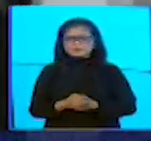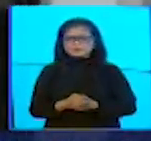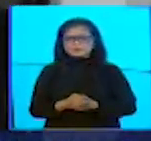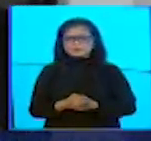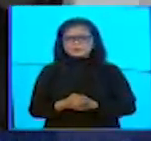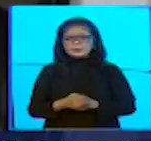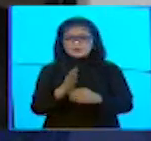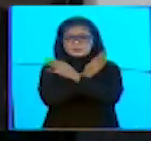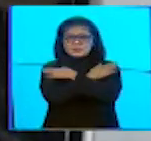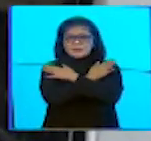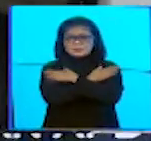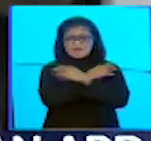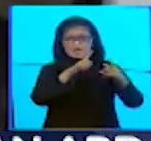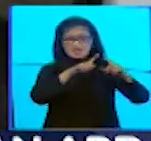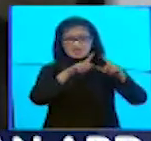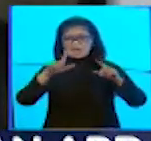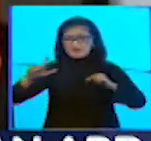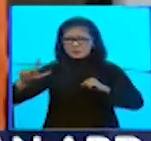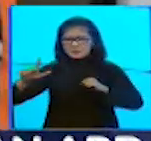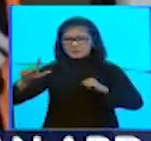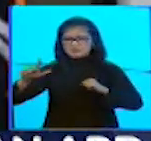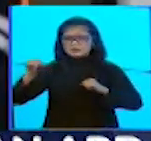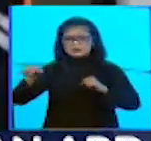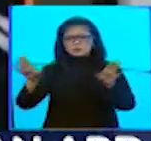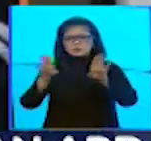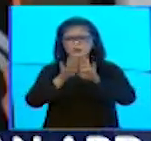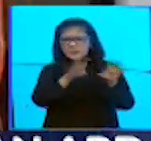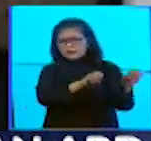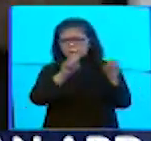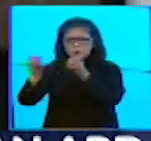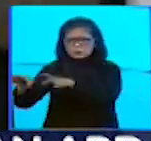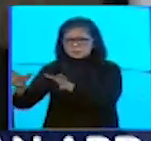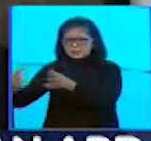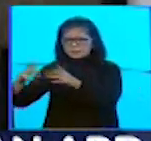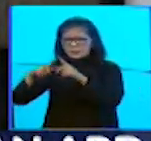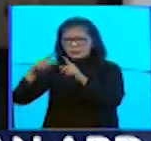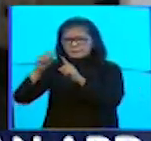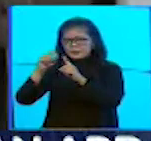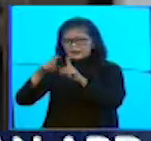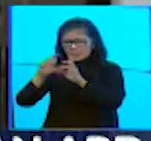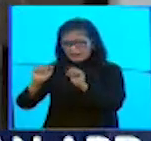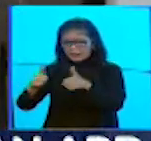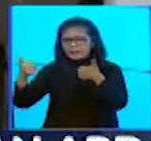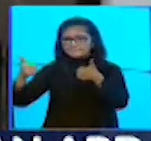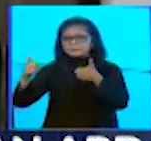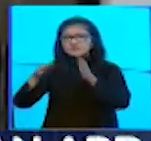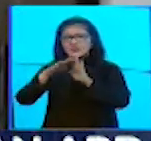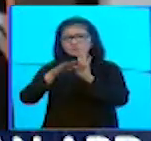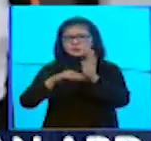Jenazah AL dievakuasi petugas berpakaian APD lengkap ke RSUD Dr. Soekarjo untuk pemulasaraan sesuai protokol COVID-19.